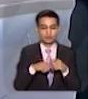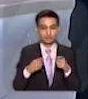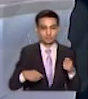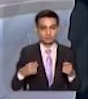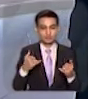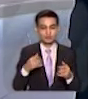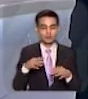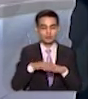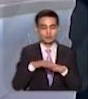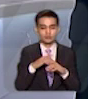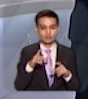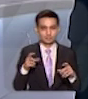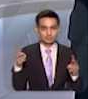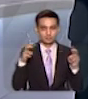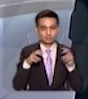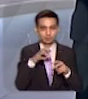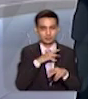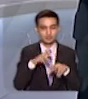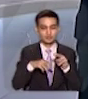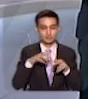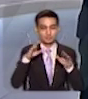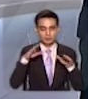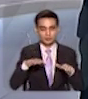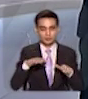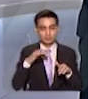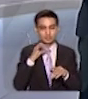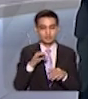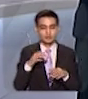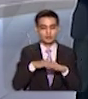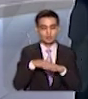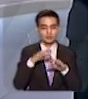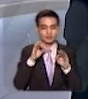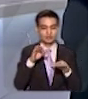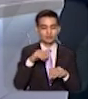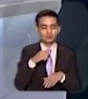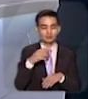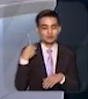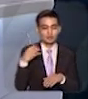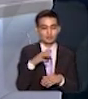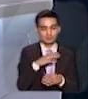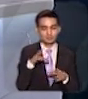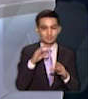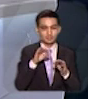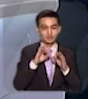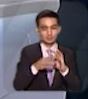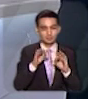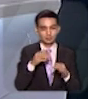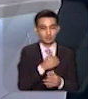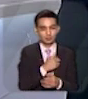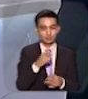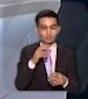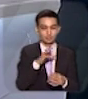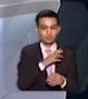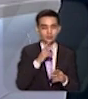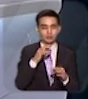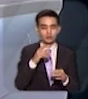нысанына жиналды. Мердігердің өзі де сол жерге келіп, халыққа мәселені түсіндіруге тырысты. Алайда Шарп құрылыс компаниясының түйткілі мұнымен